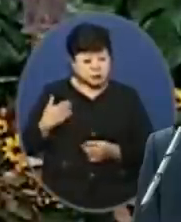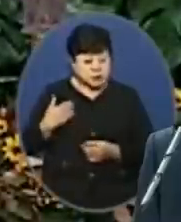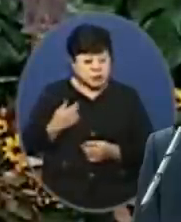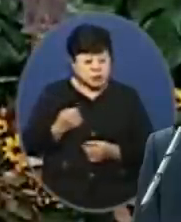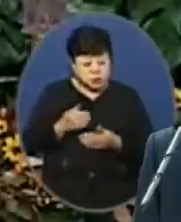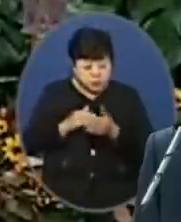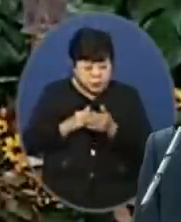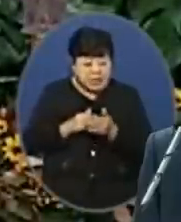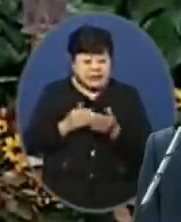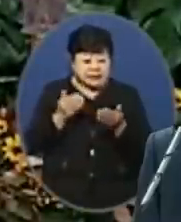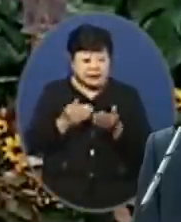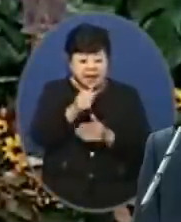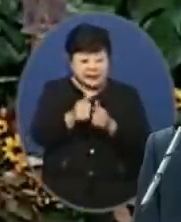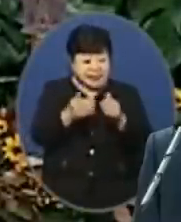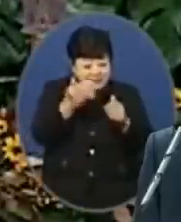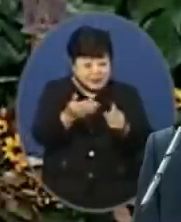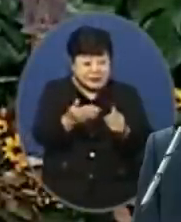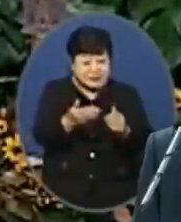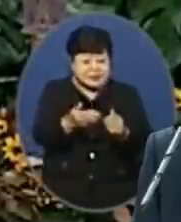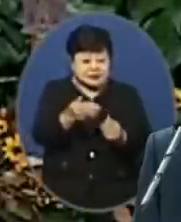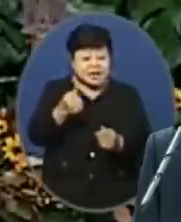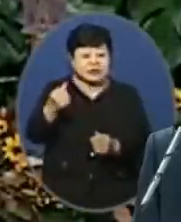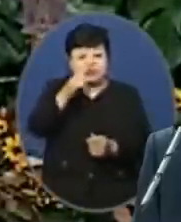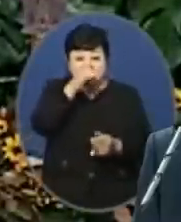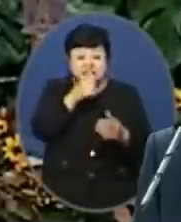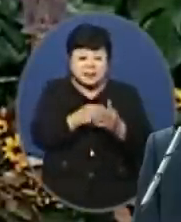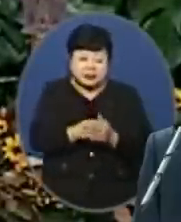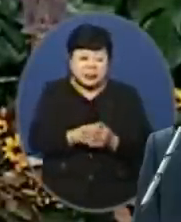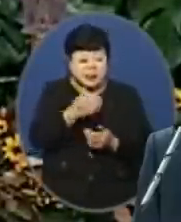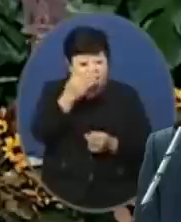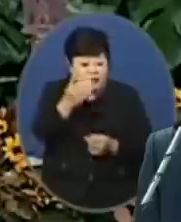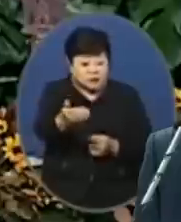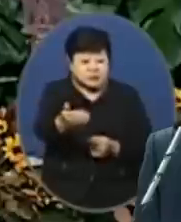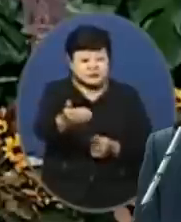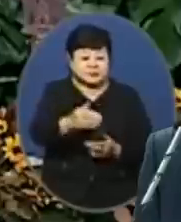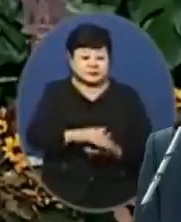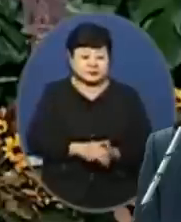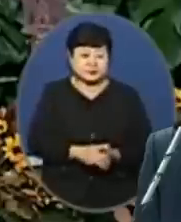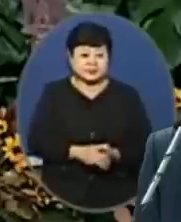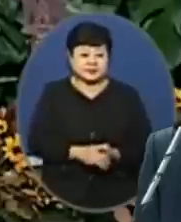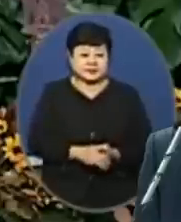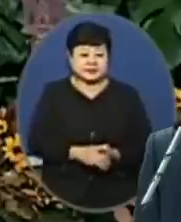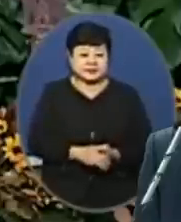크고 비밀한 일을 하나님이 갖고 계심으로 여러분